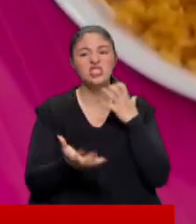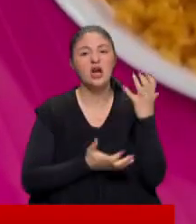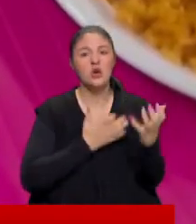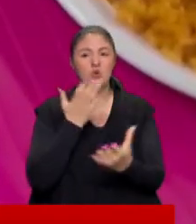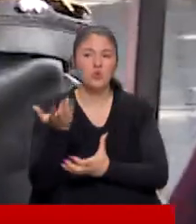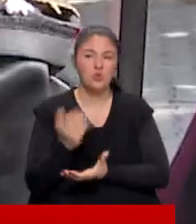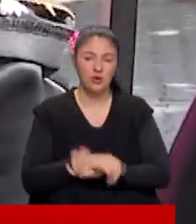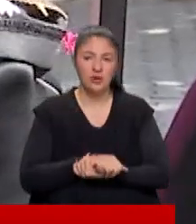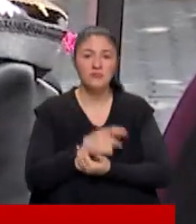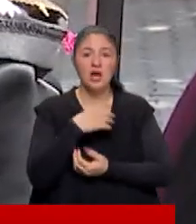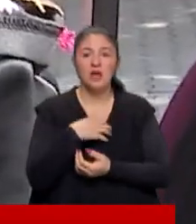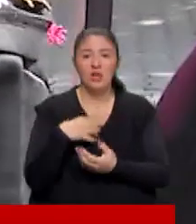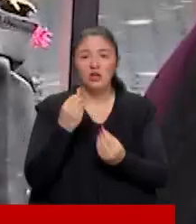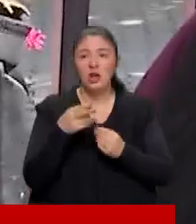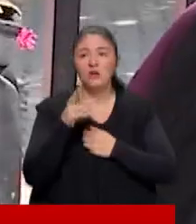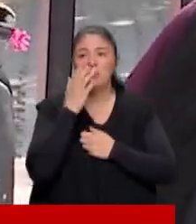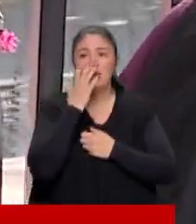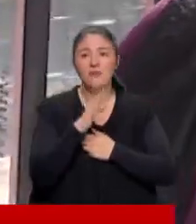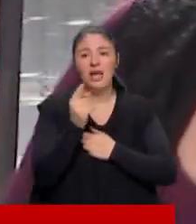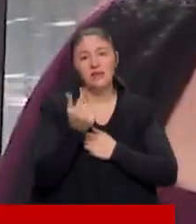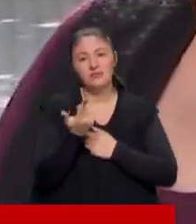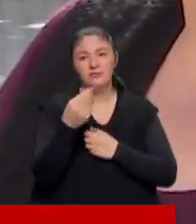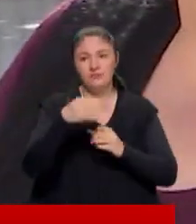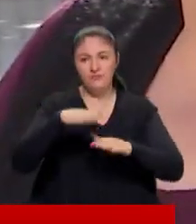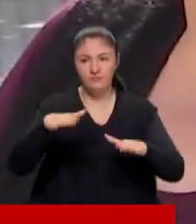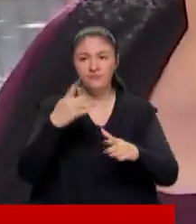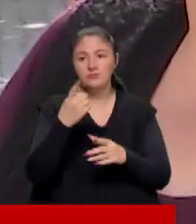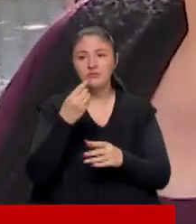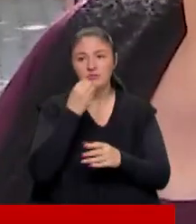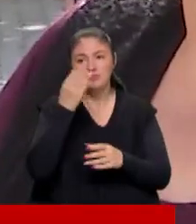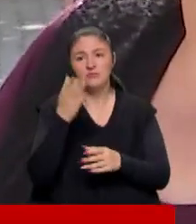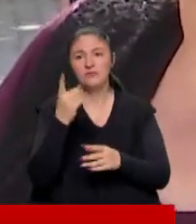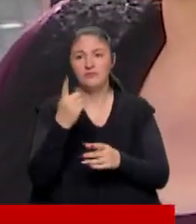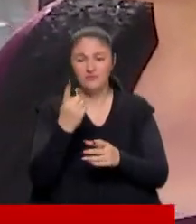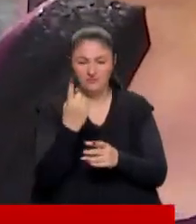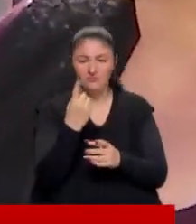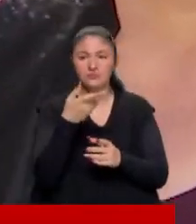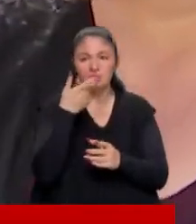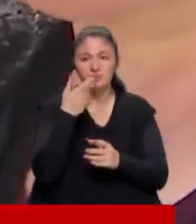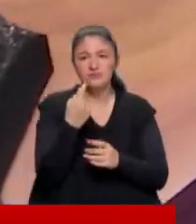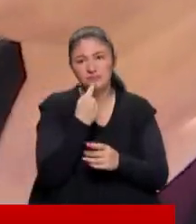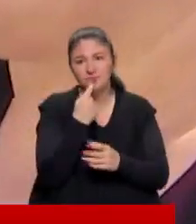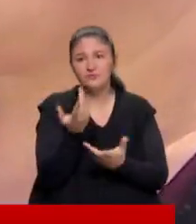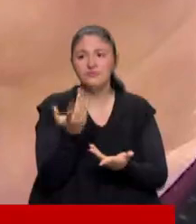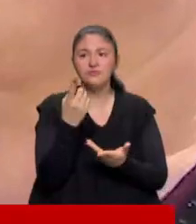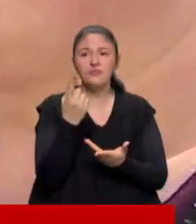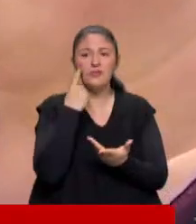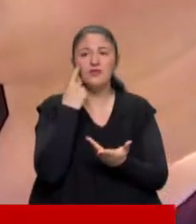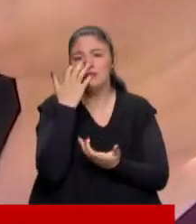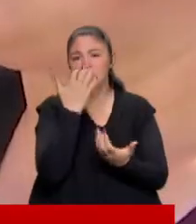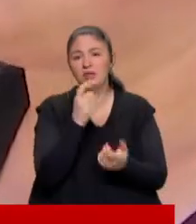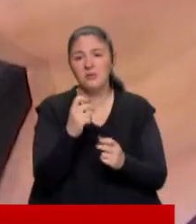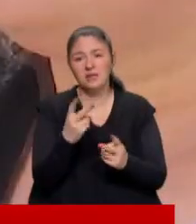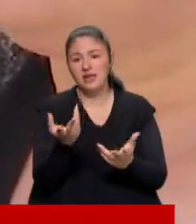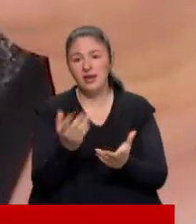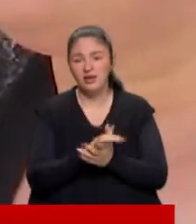şekilde etkiliyor. Bir anne olarak beklentimiz yani en azından çocuklarımızı yani bir öğün de olsa bir çorba, bir makarna yani bu devletimiz